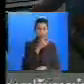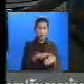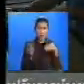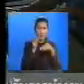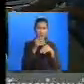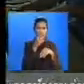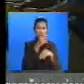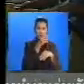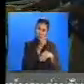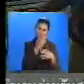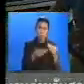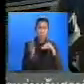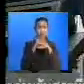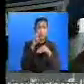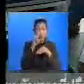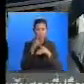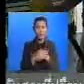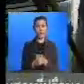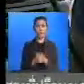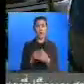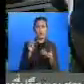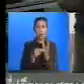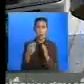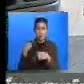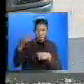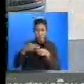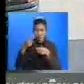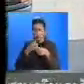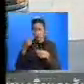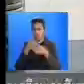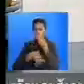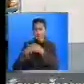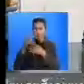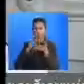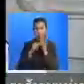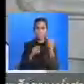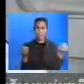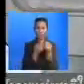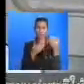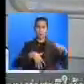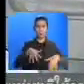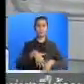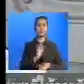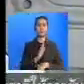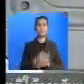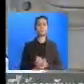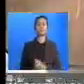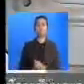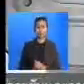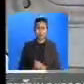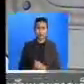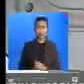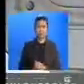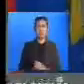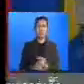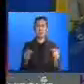ิละ 2บาทแต่จะใช้กองทุนน้ำมันเชื้อเพลิงชดเชยแทนเพื่อลดผลกระทบให้กับประชาชนนายแพทย์วรรัต